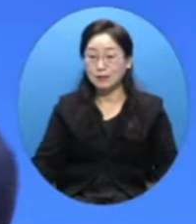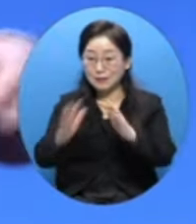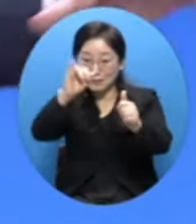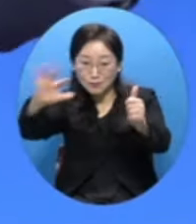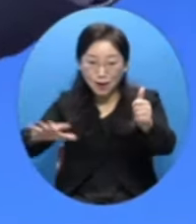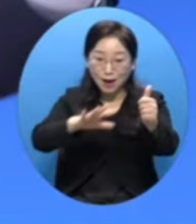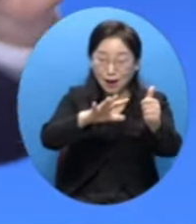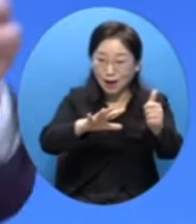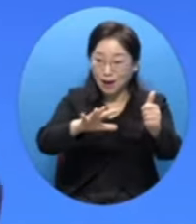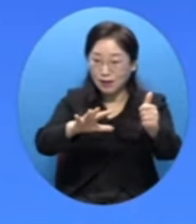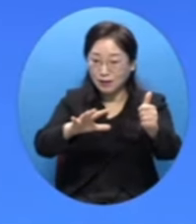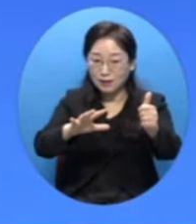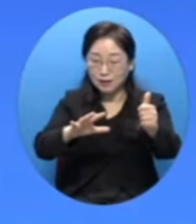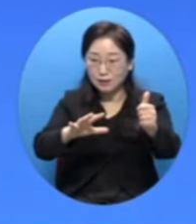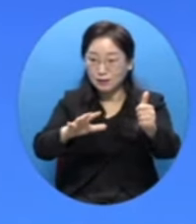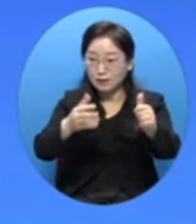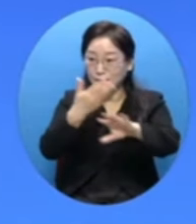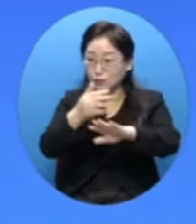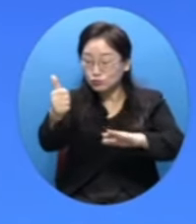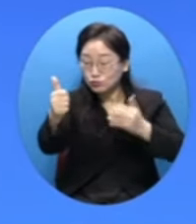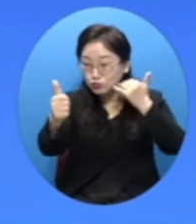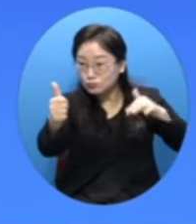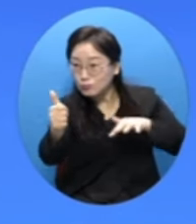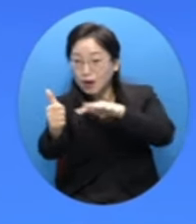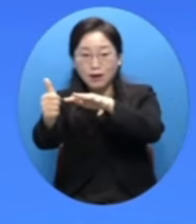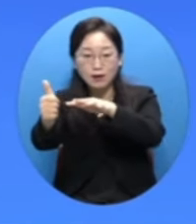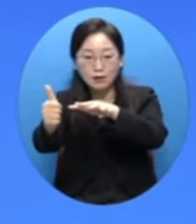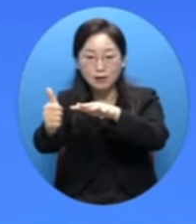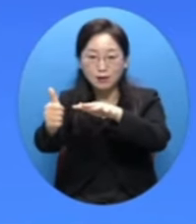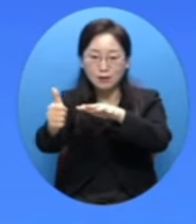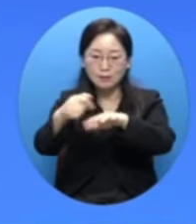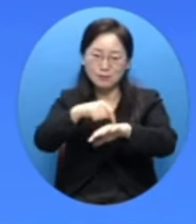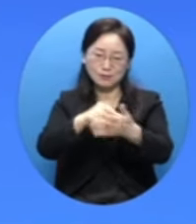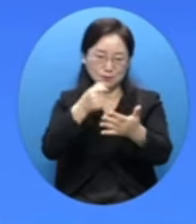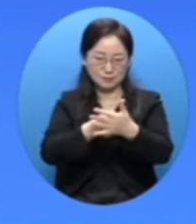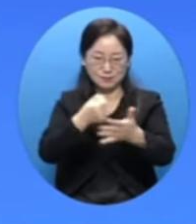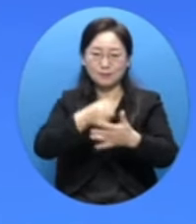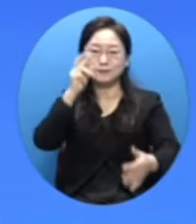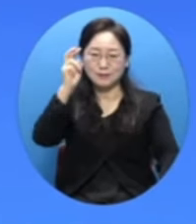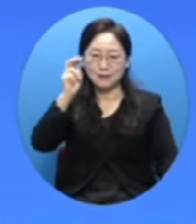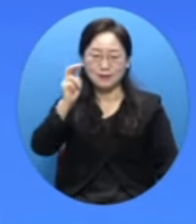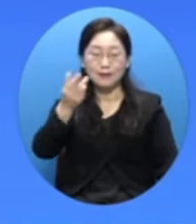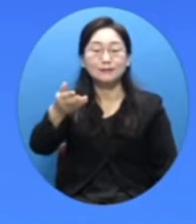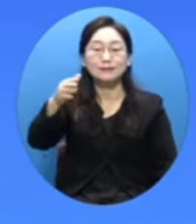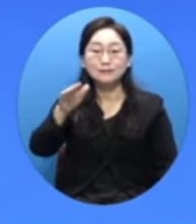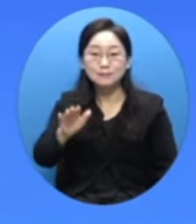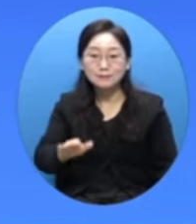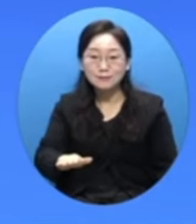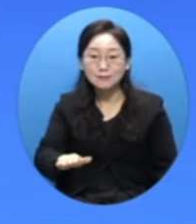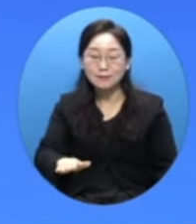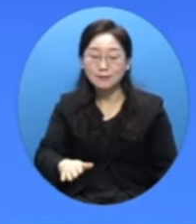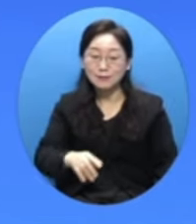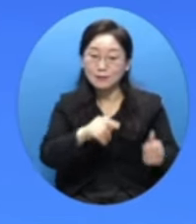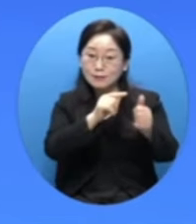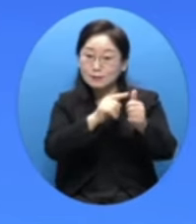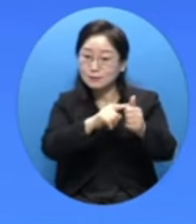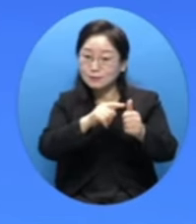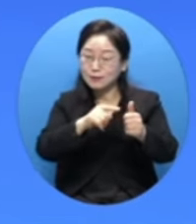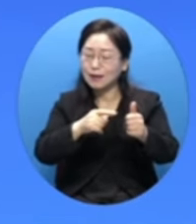딴 사람에게 몰려가면 마음이 섭섭할 것입니다. 그런데 침례원은